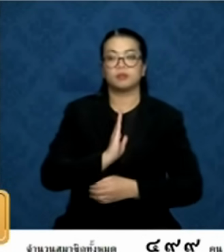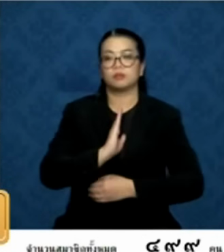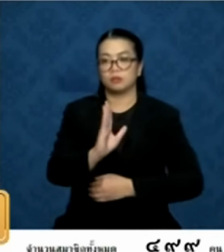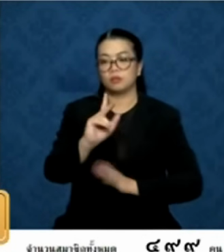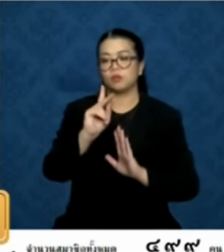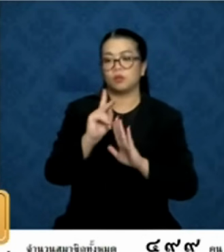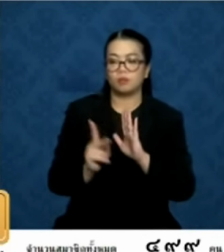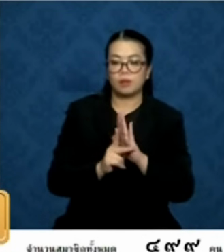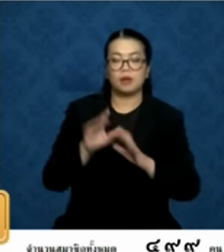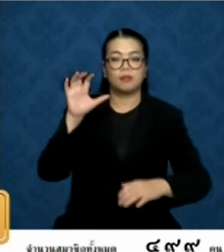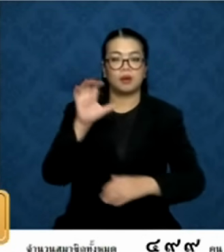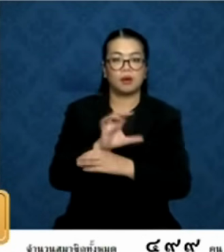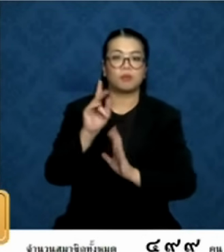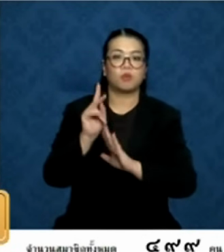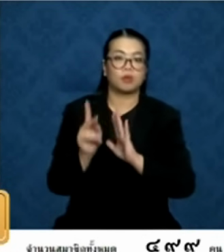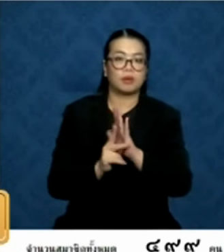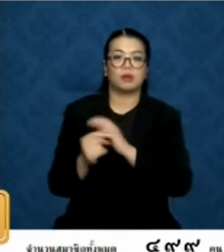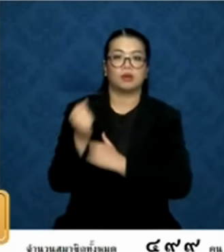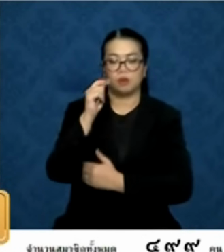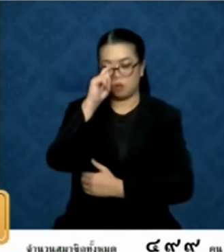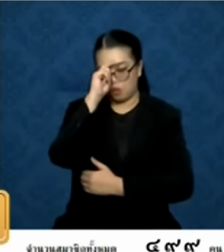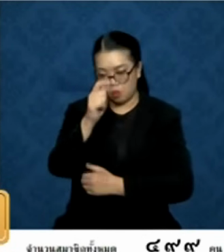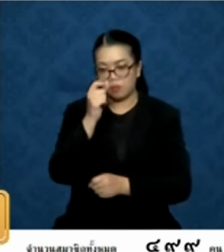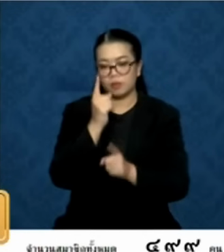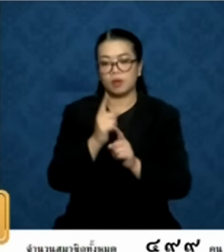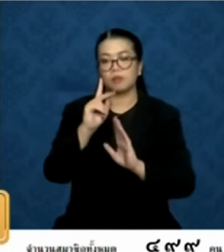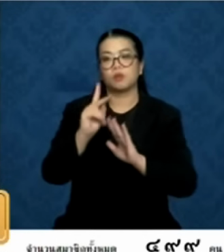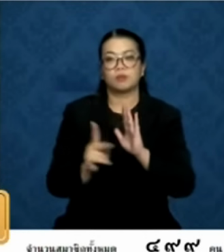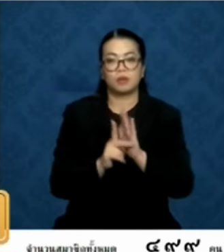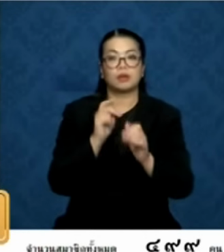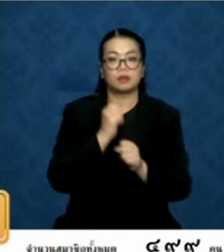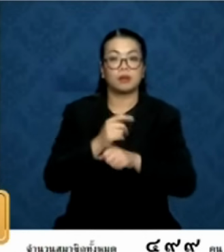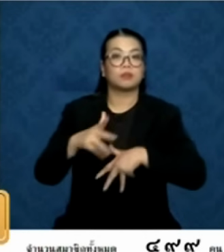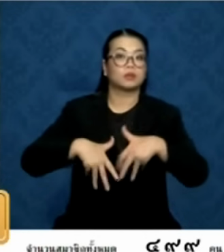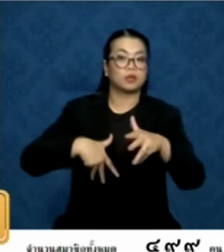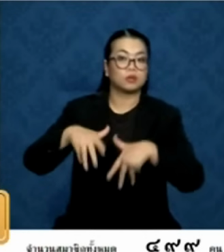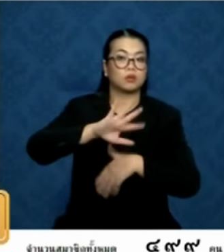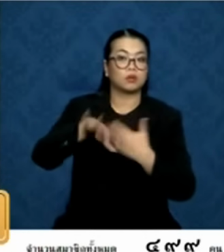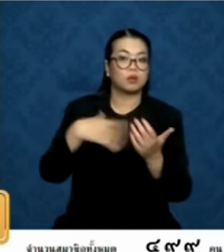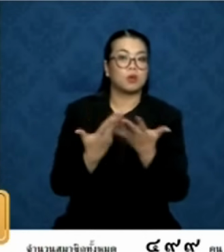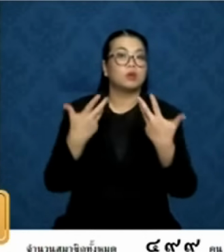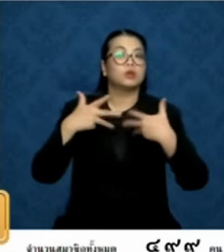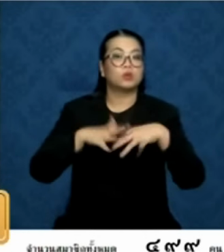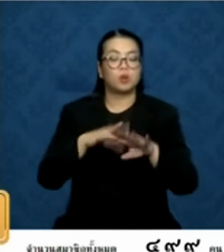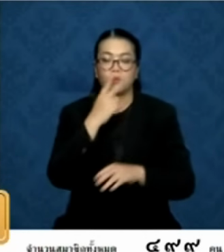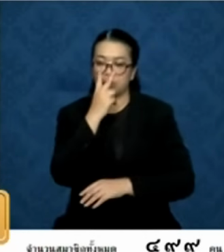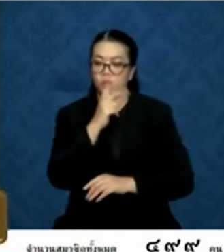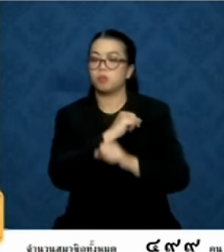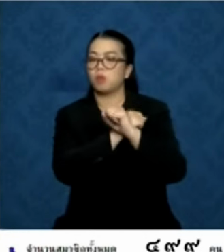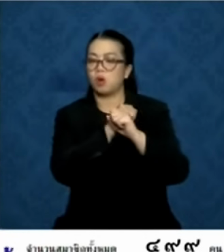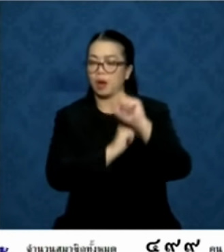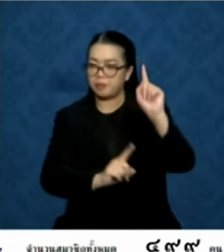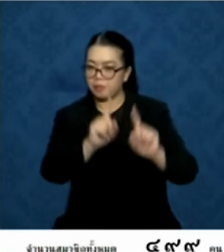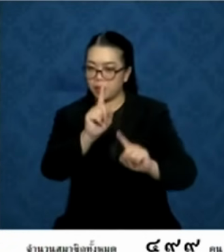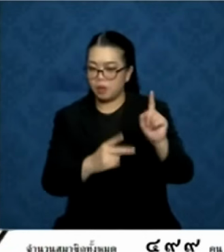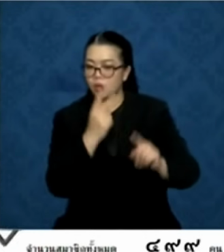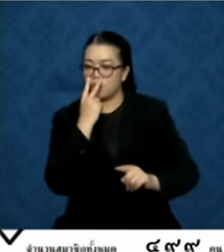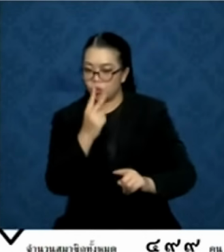หมายและการบังคับใช้กฎหมายอย่างเข้มงวดและเป็นธรรมรวมทั้งให้ประชาชนมีส่วนร่วมในการป้องกันปราบปร